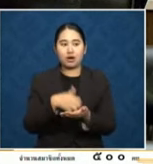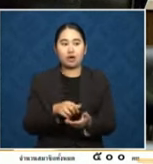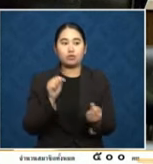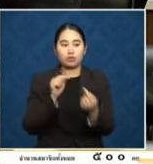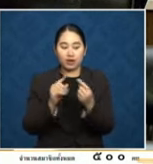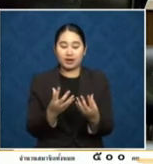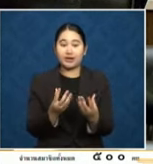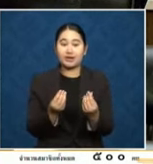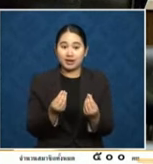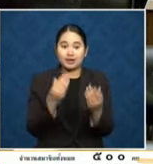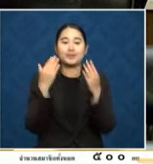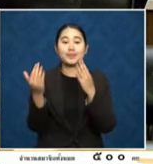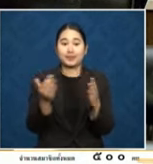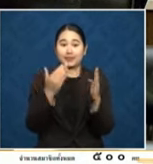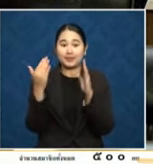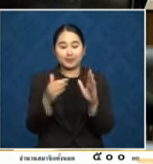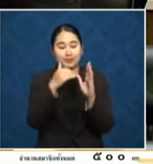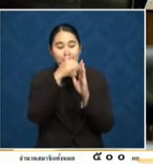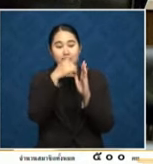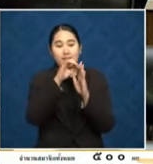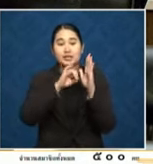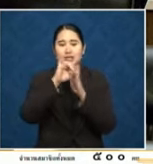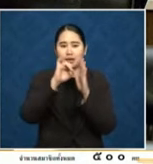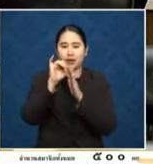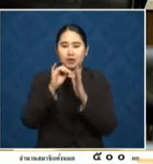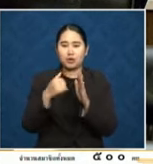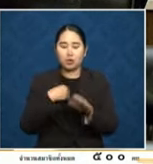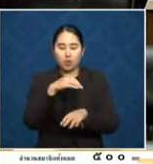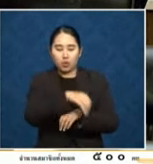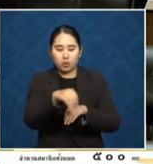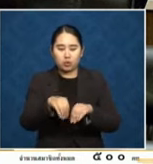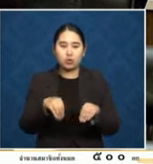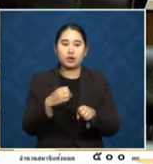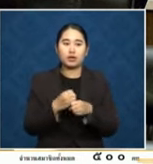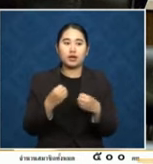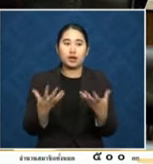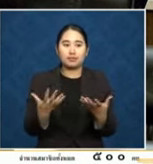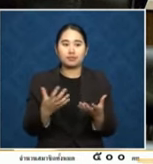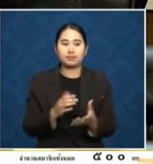เป็นอยู่สภาพอากาศของเราไม่สามารถเลือกได้ถึงขนาดนั้นนะคะท่านประธาน